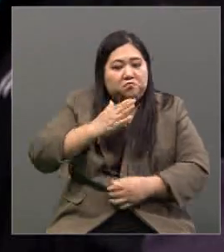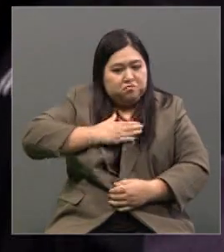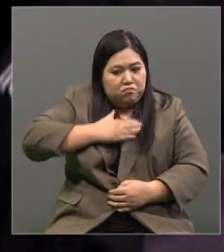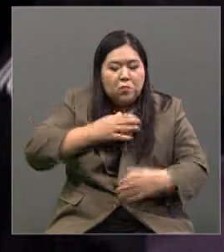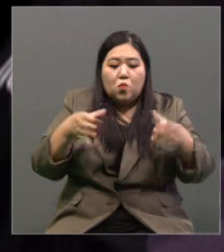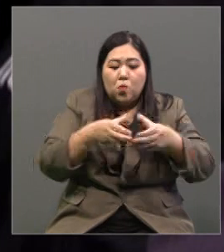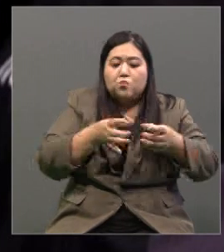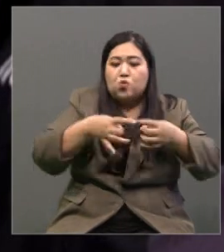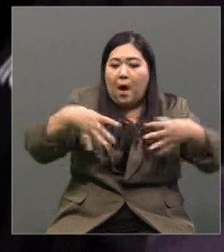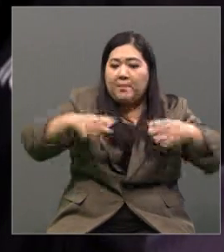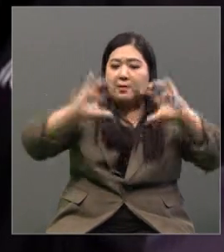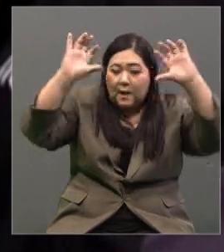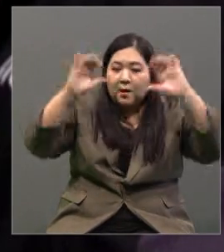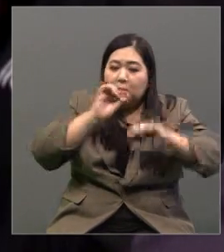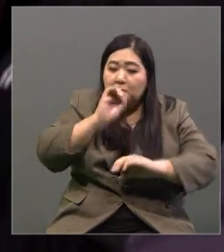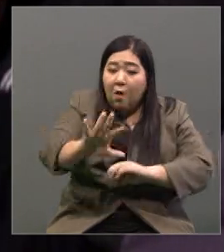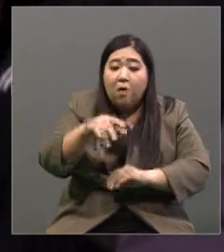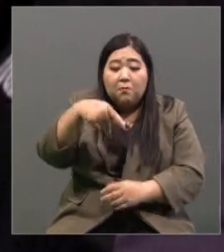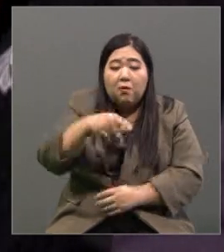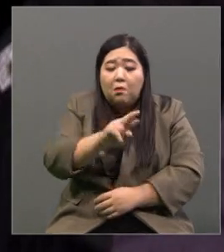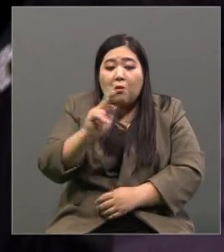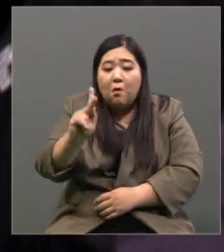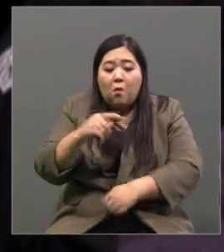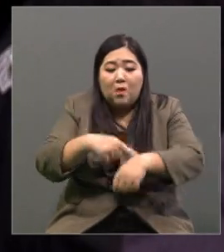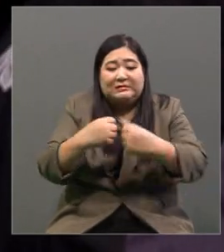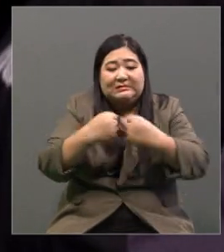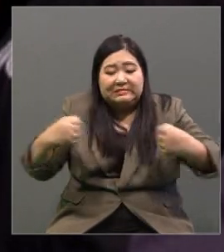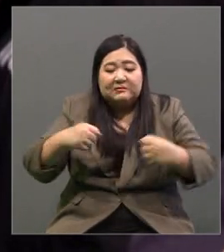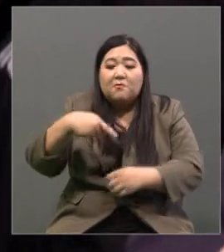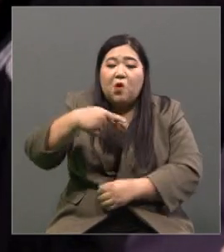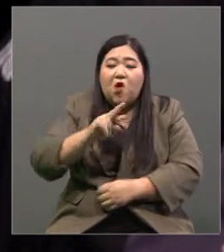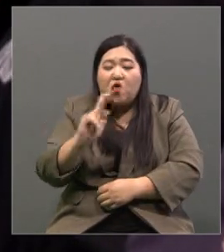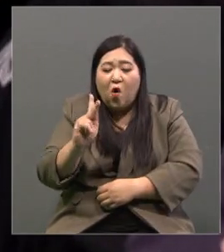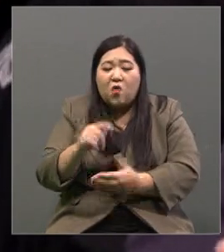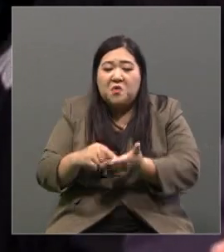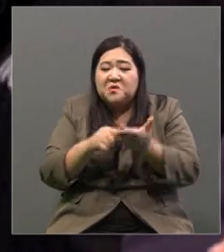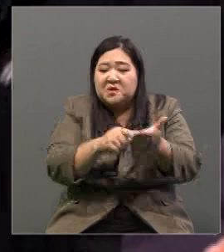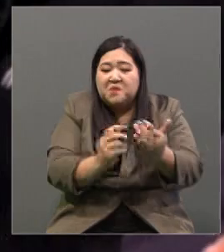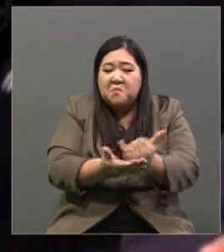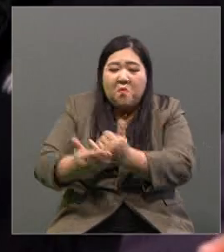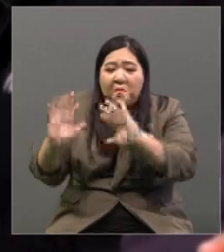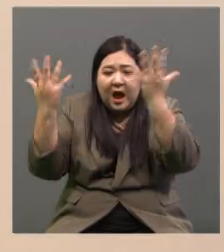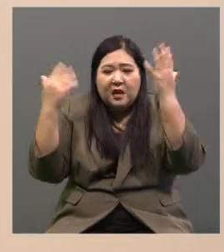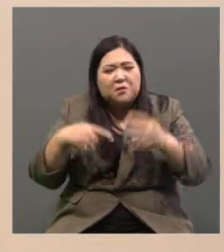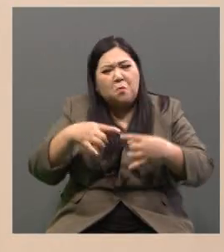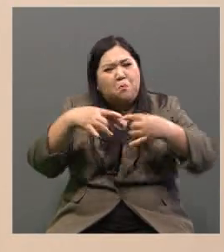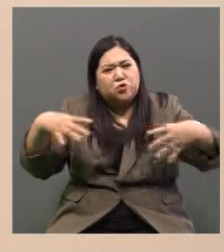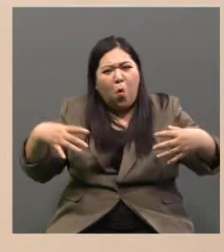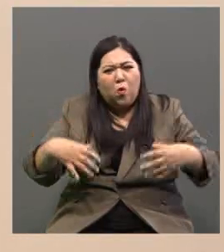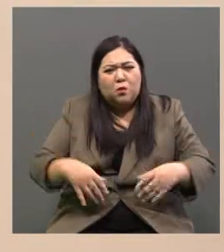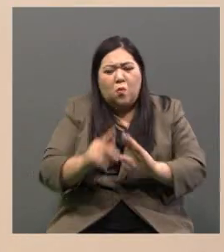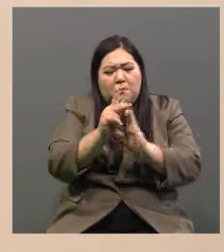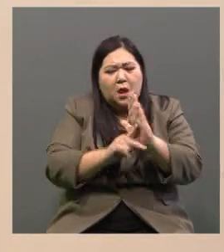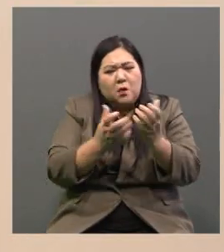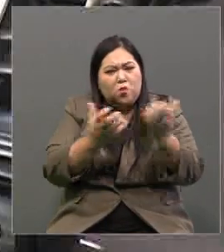ฝ่ายค้านที่เห็นว่าการออกพรก.ขยายเวลาบังคับใช้พรบ.อุ้มหายไม่ชอบด้วยรัฐธรรมนูญเพราะว่าไม่มีเหตุความจำเป็น